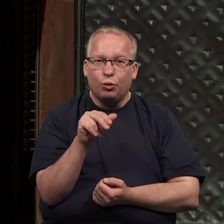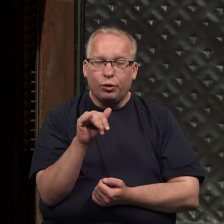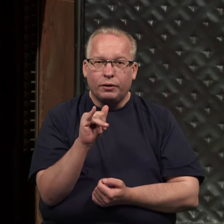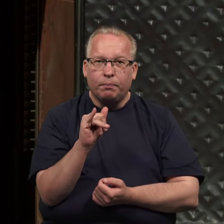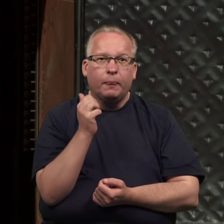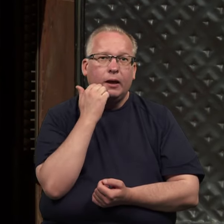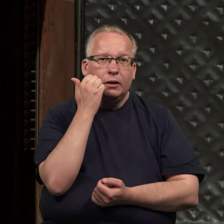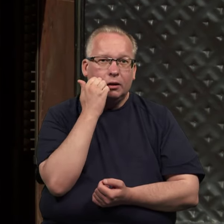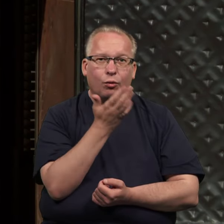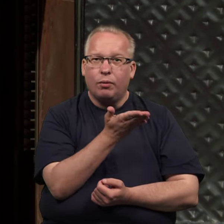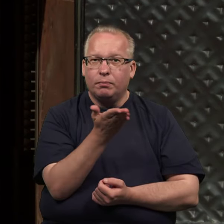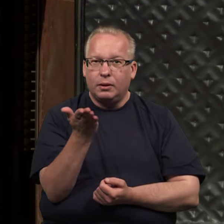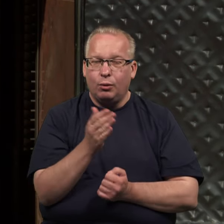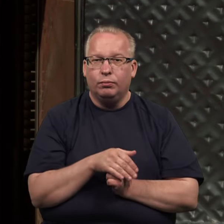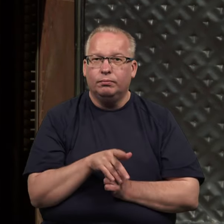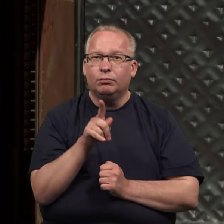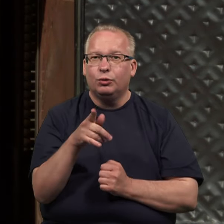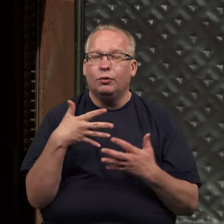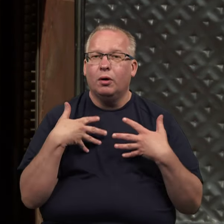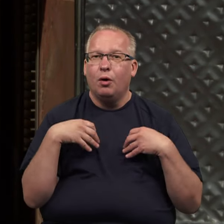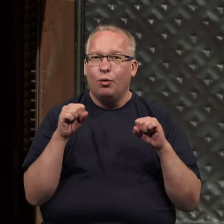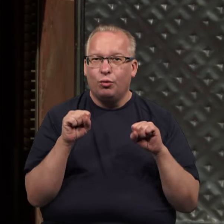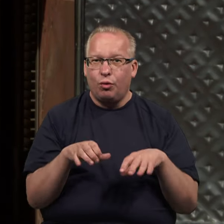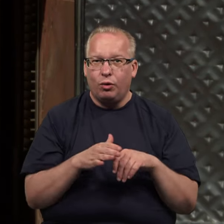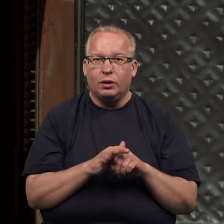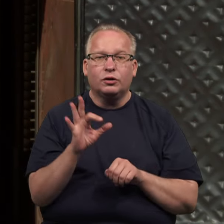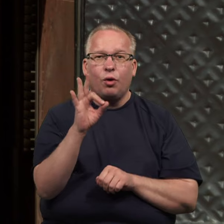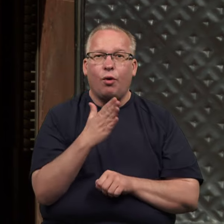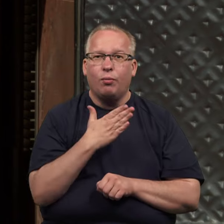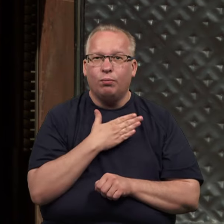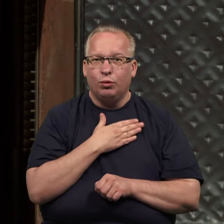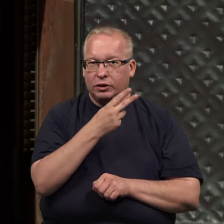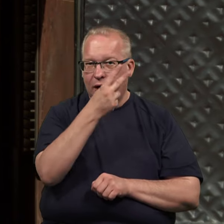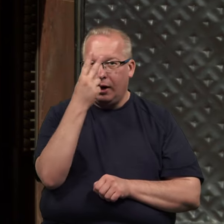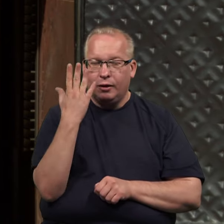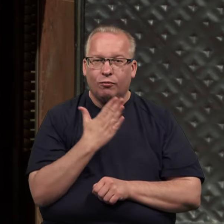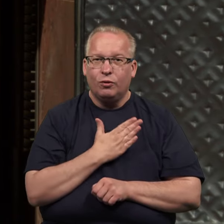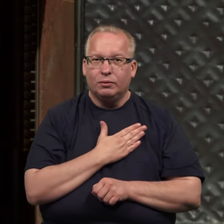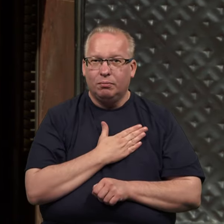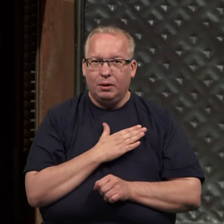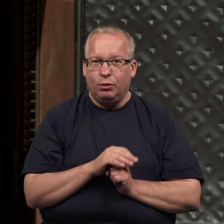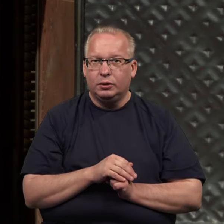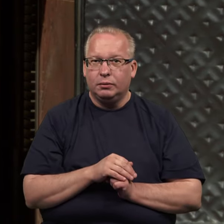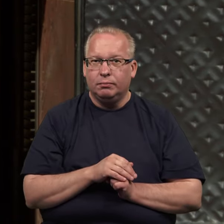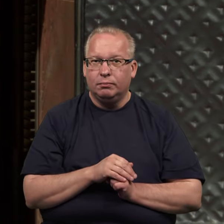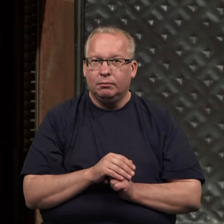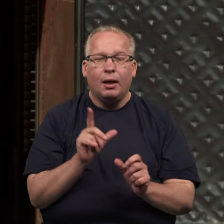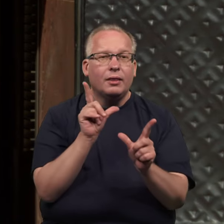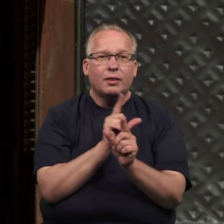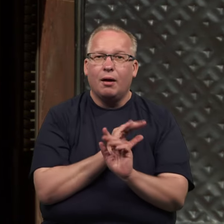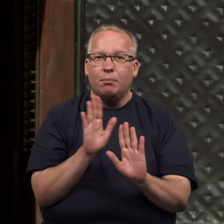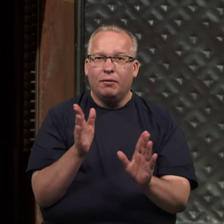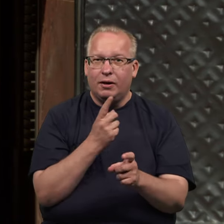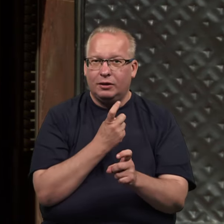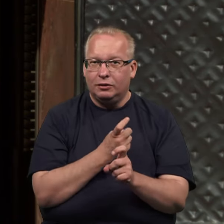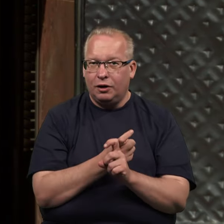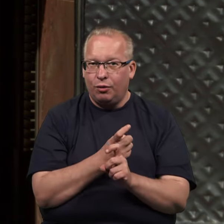dėkojom tau, kad tu aukojais dėl mūsų tėvynės mylimos, lai nepavarksta niekad